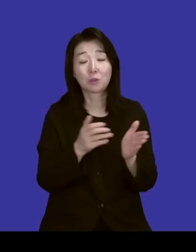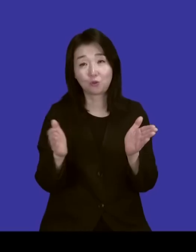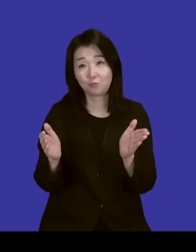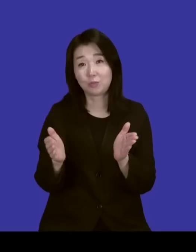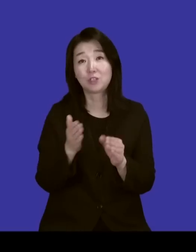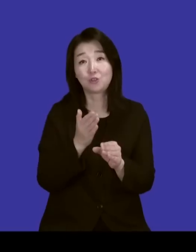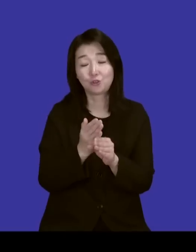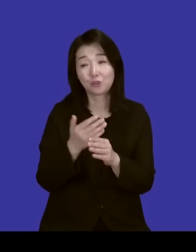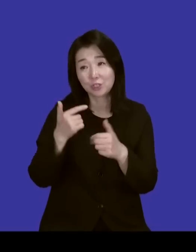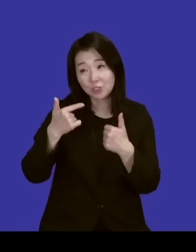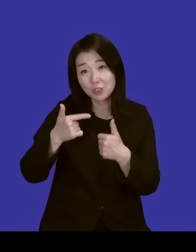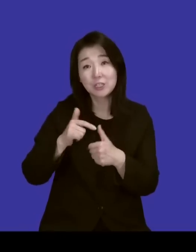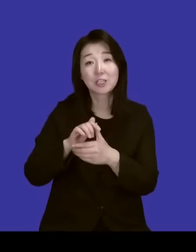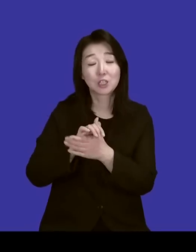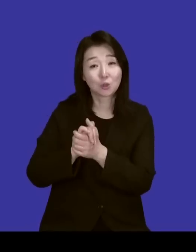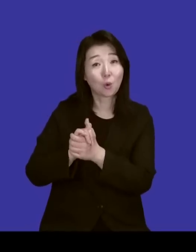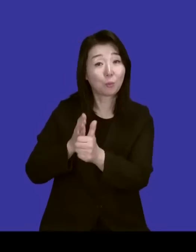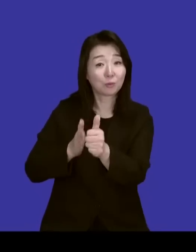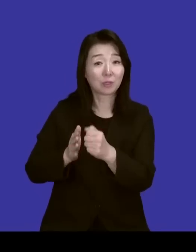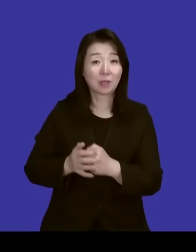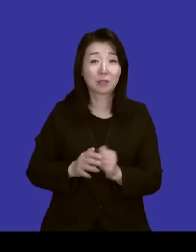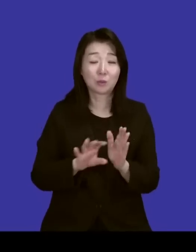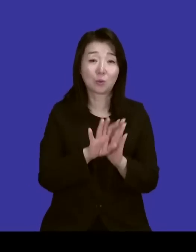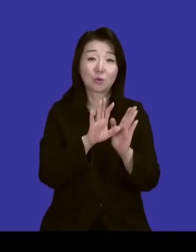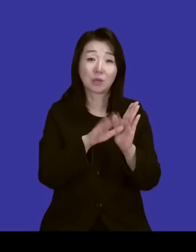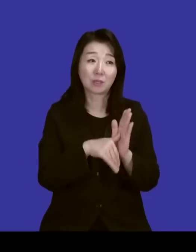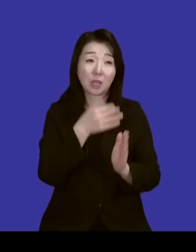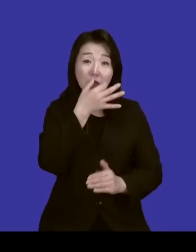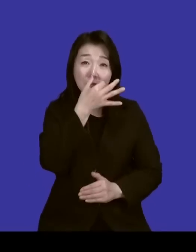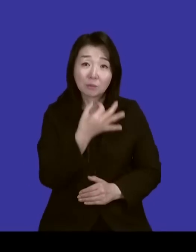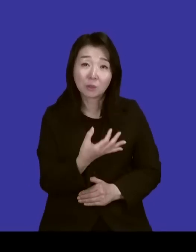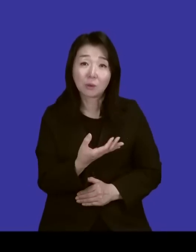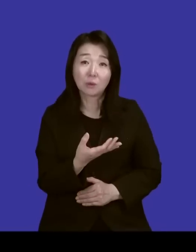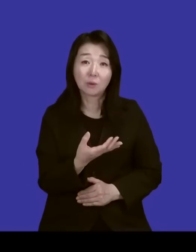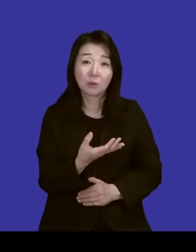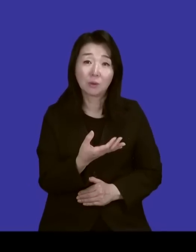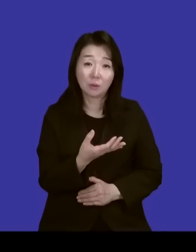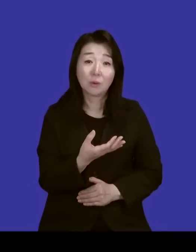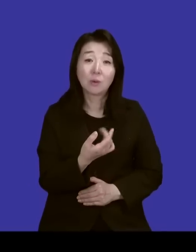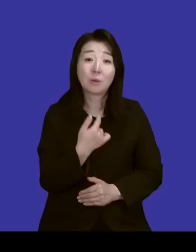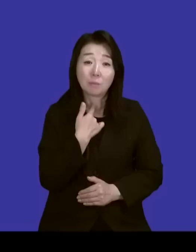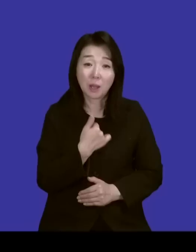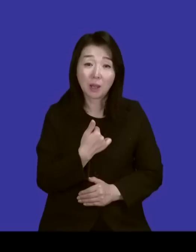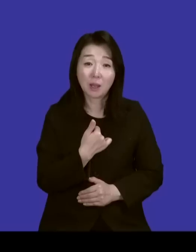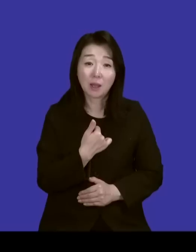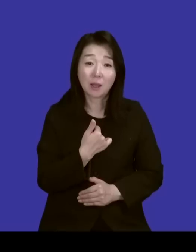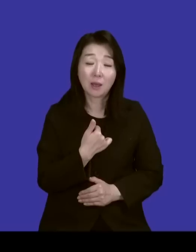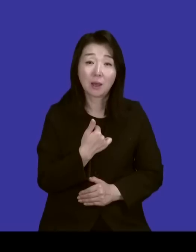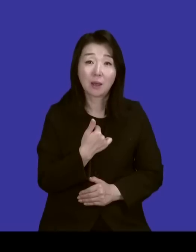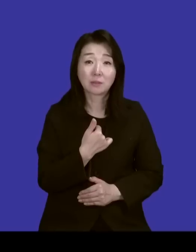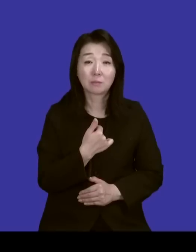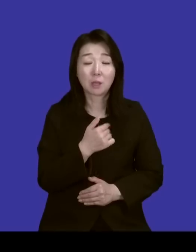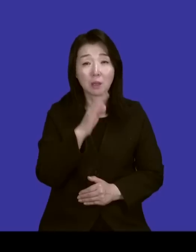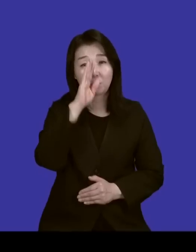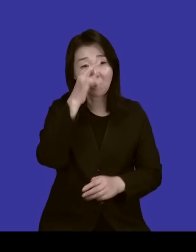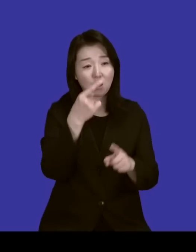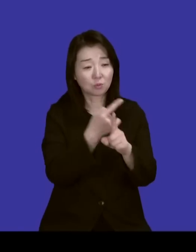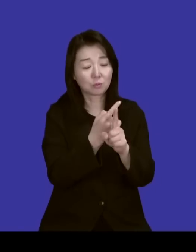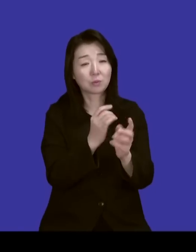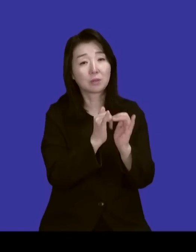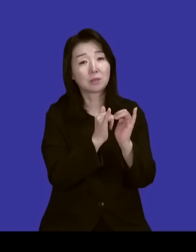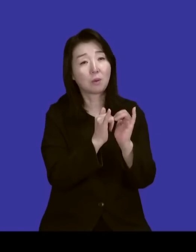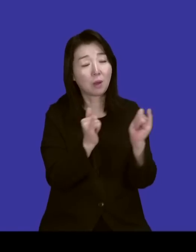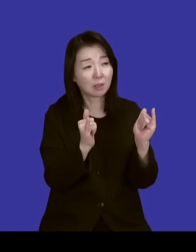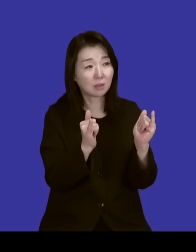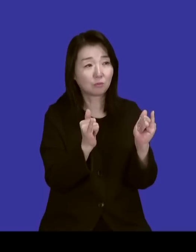주세요. 아, 그럼요, 목사님. 네. 즉 코로나 때 진짜 다들 힘들었지만 그 네. 투병 중인 가족을 두고 있는 가족들이 참 그렇습니다. 많이 힘들었거든요.